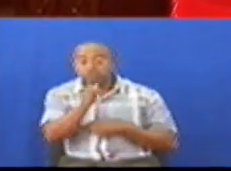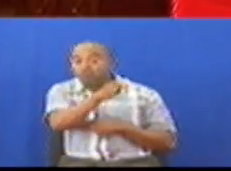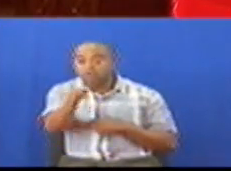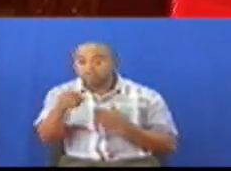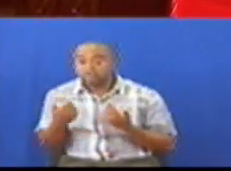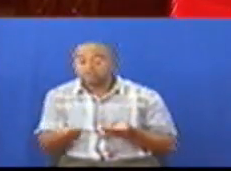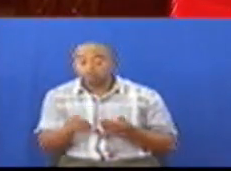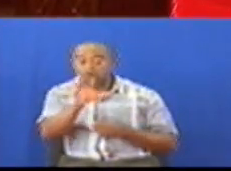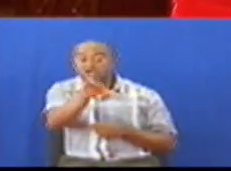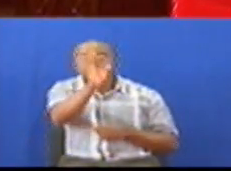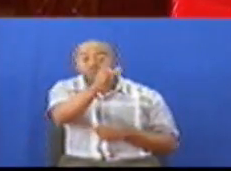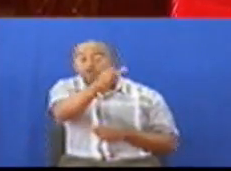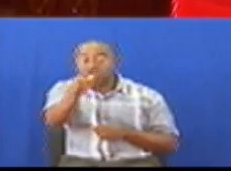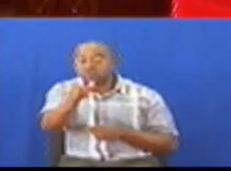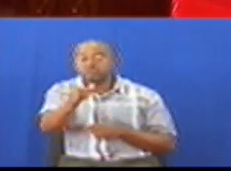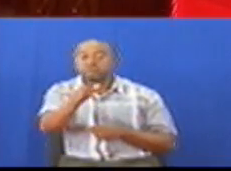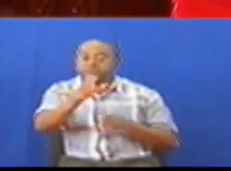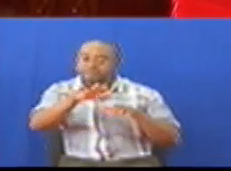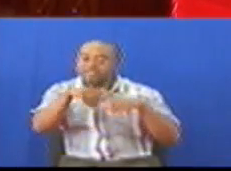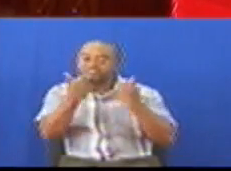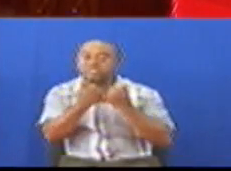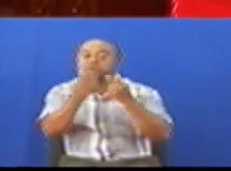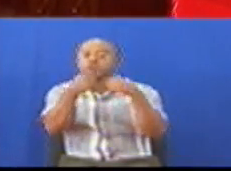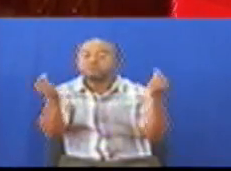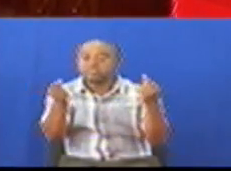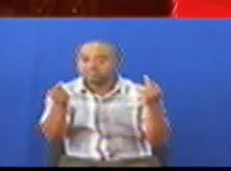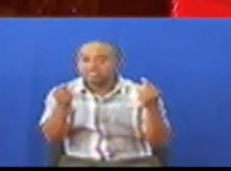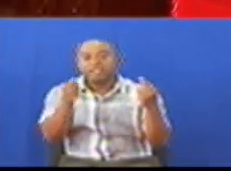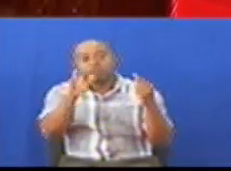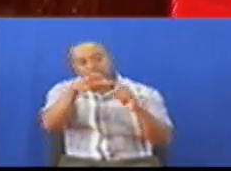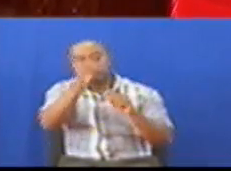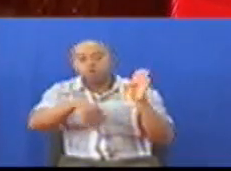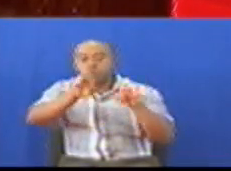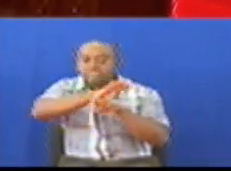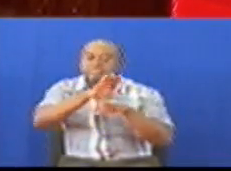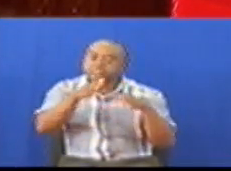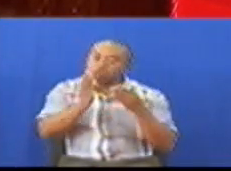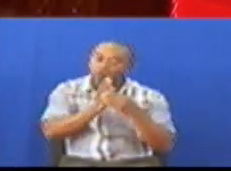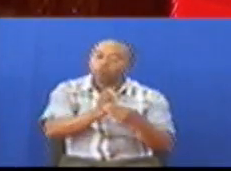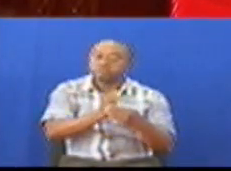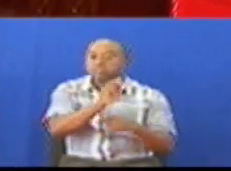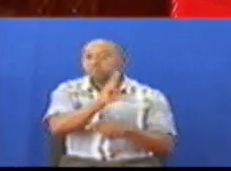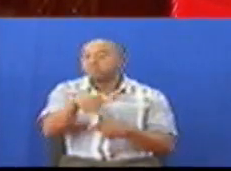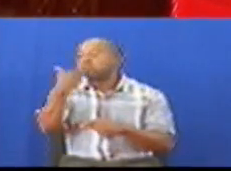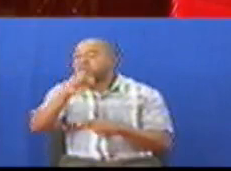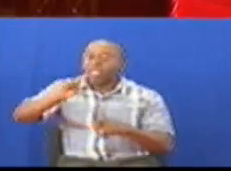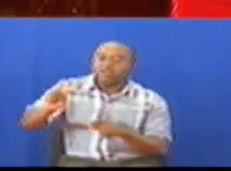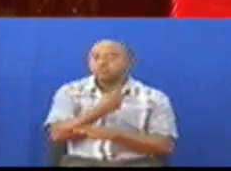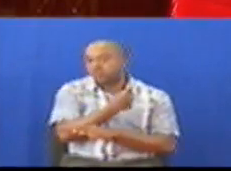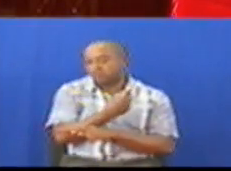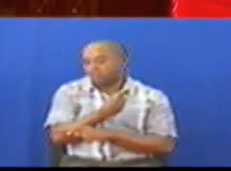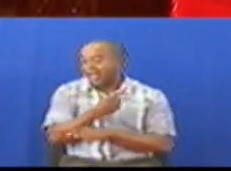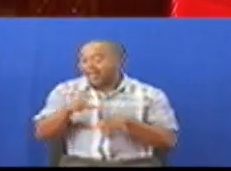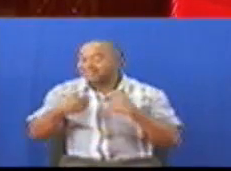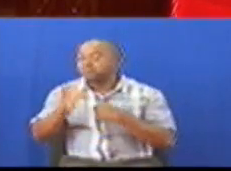wanatoa ridhaa kwa chama cha upinzani kutoka kutoa mwenyekiti au kuongoza halmashauri mara tu anaondolewa kwa hila. Mheshimiwa Naibu